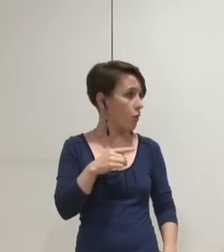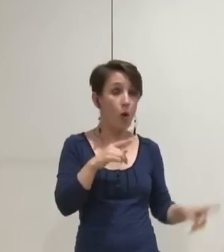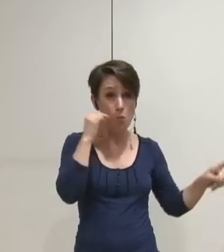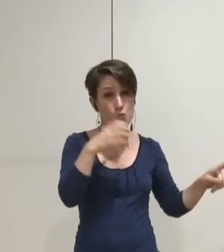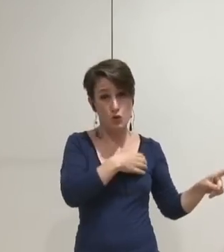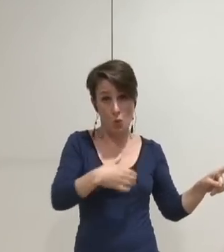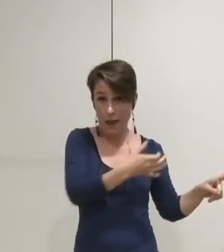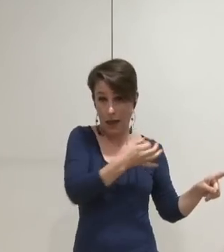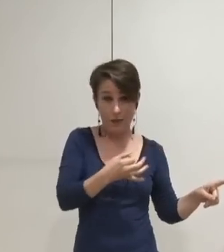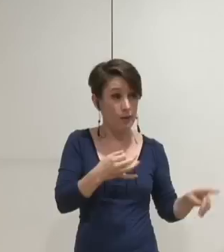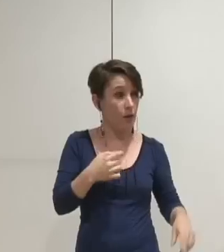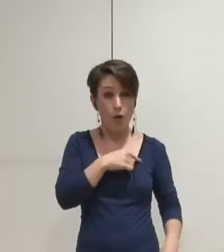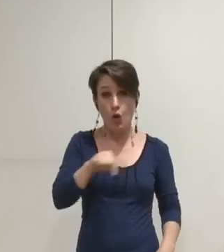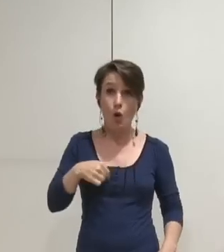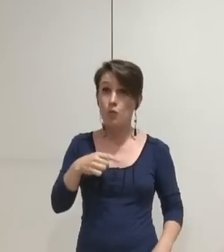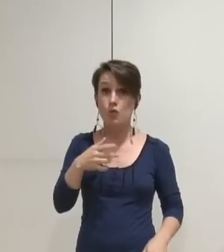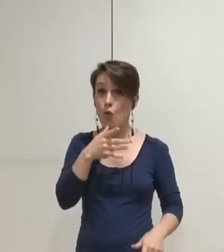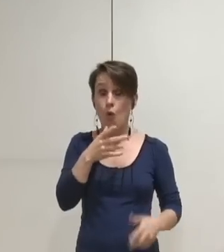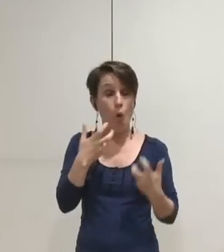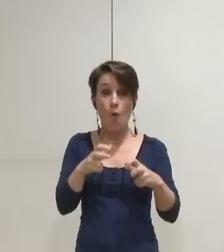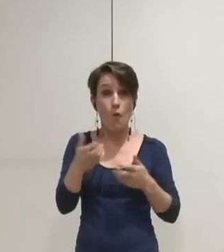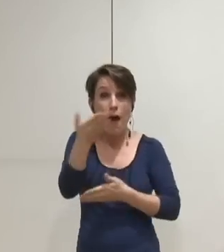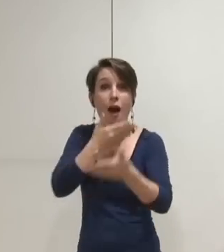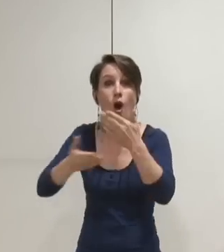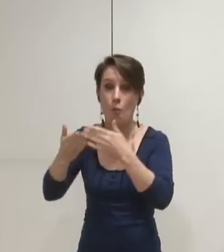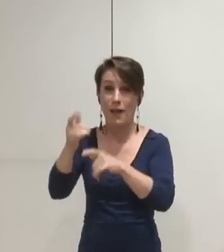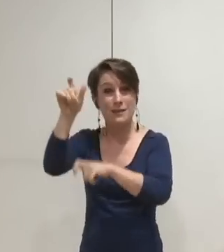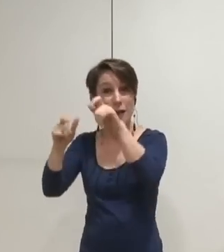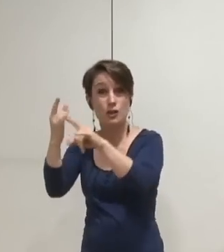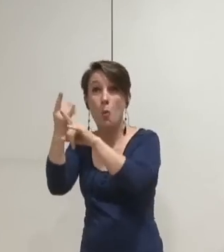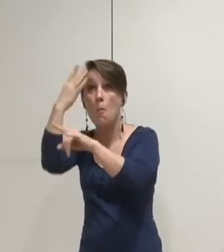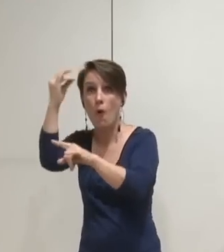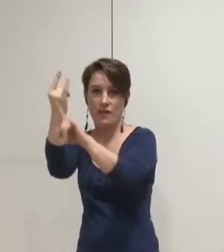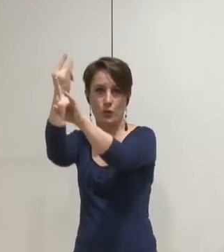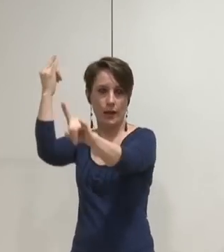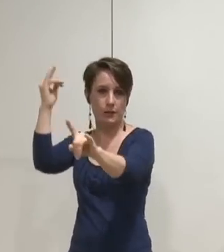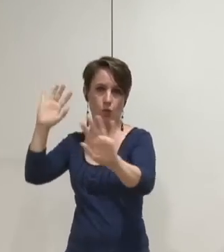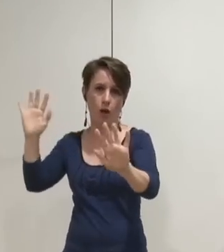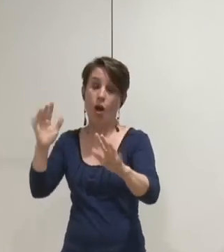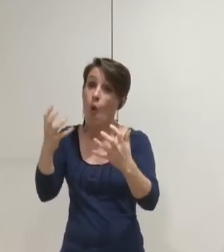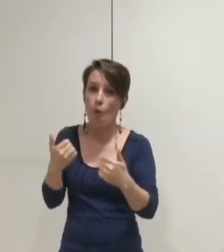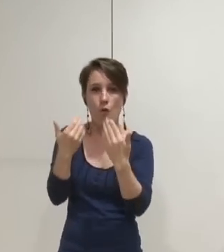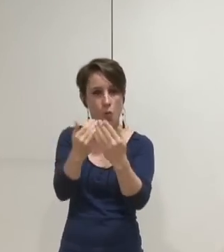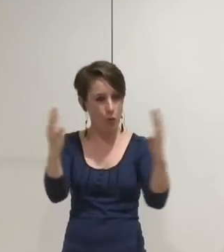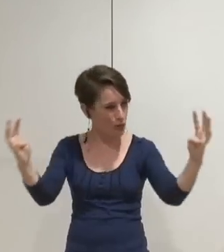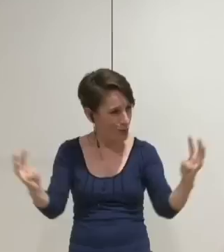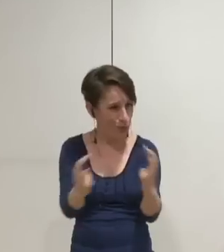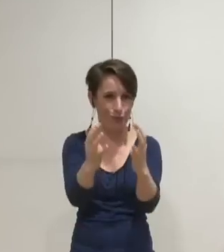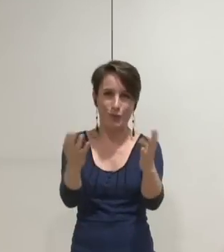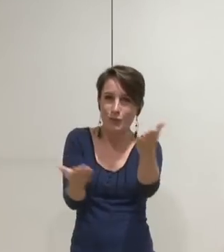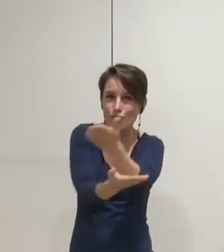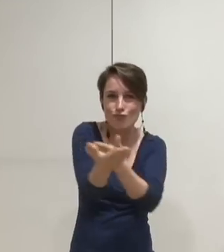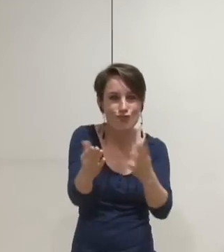aux historiens nous voulons proposer un un moment de rassemblement au-delà d'éclivag et nous n'avons pas de